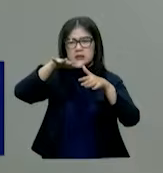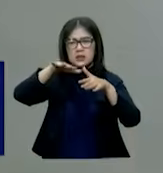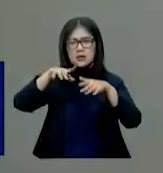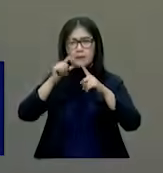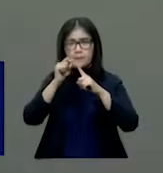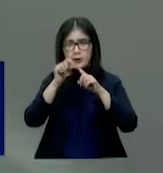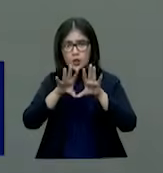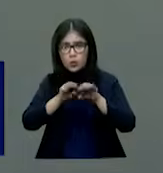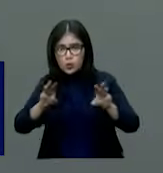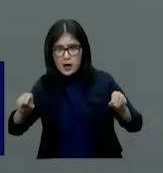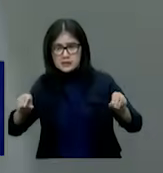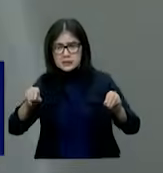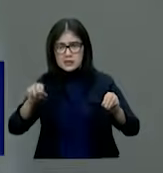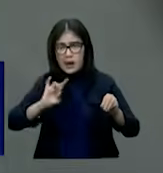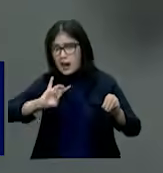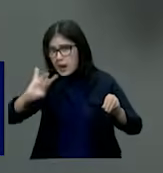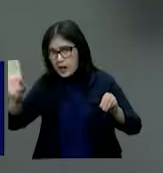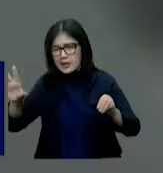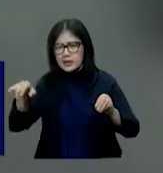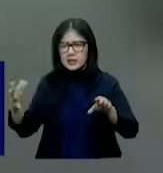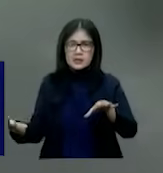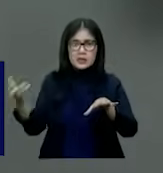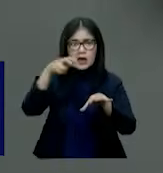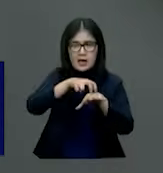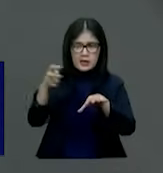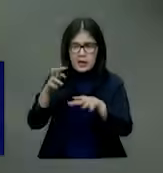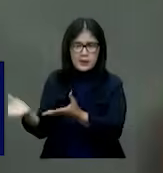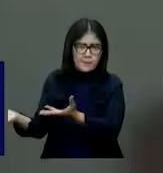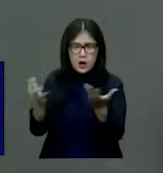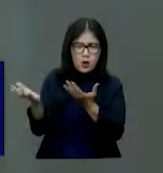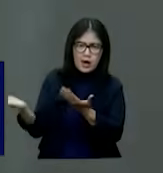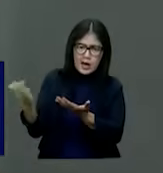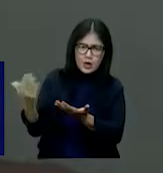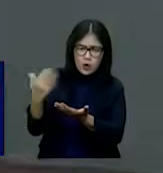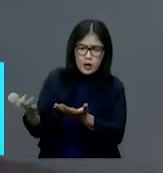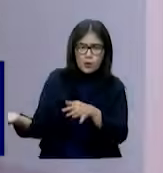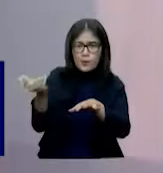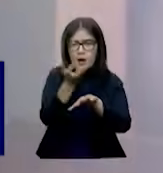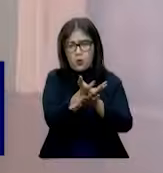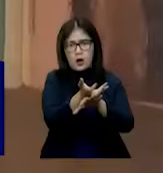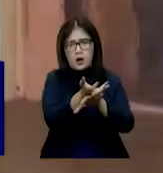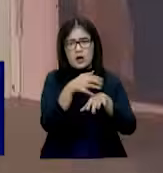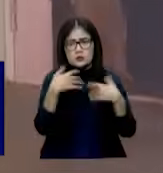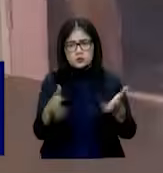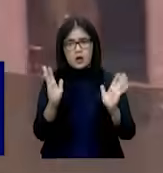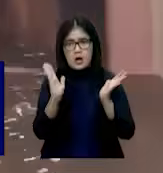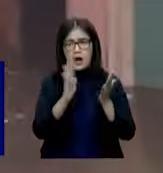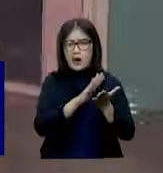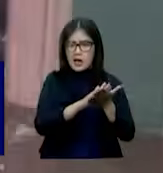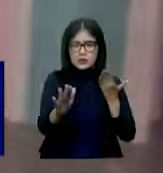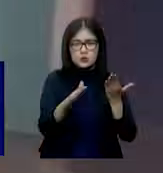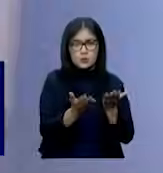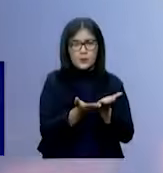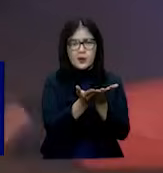mengevakuasi seorang ibu lainnya yang terjebak banjir selama 2 jam di dalam rumahnya. Setelah dievakuasi, korban banjir dibawa menggunakan perahu karet ke